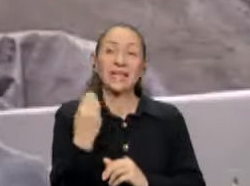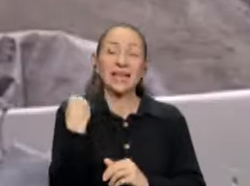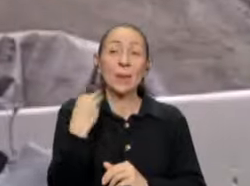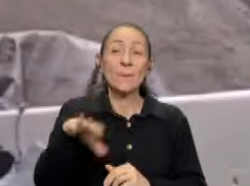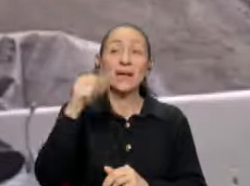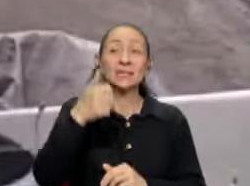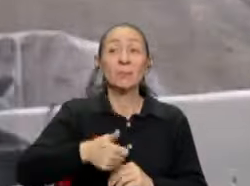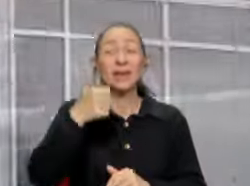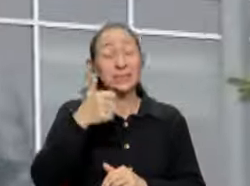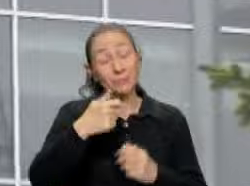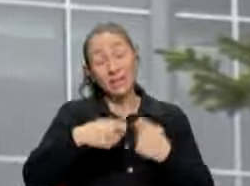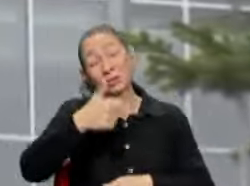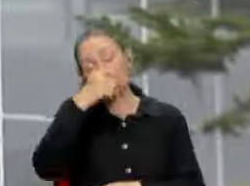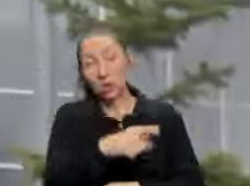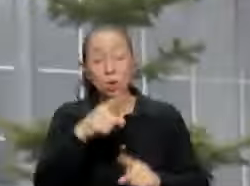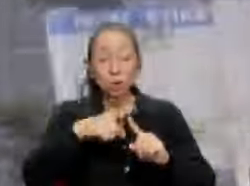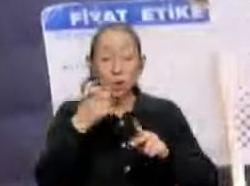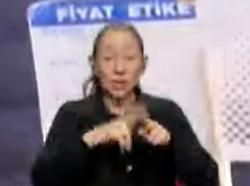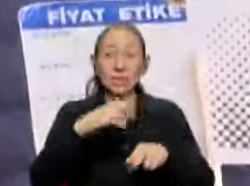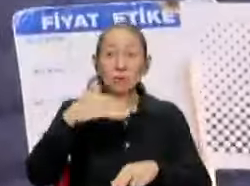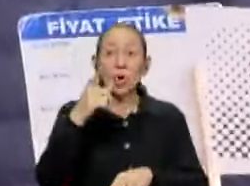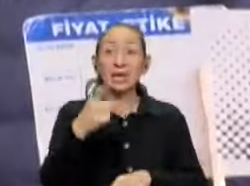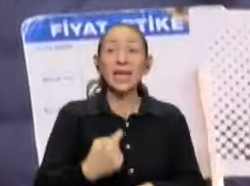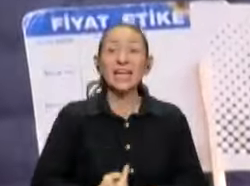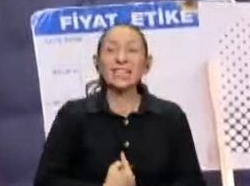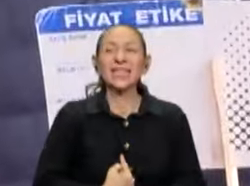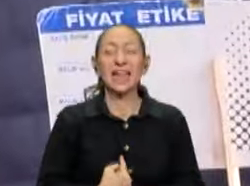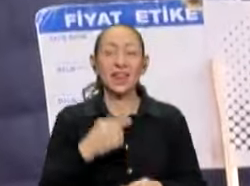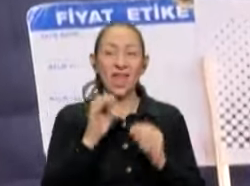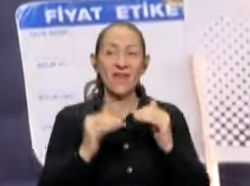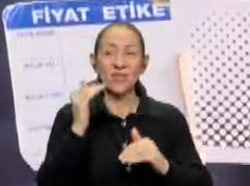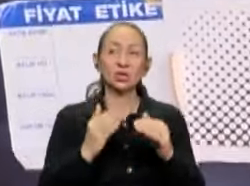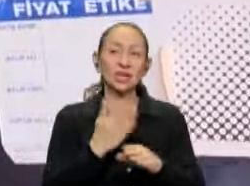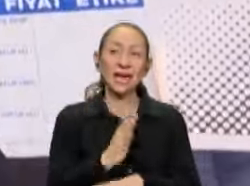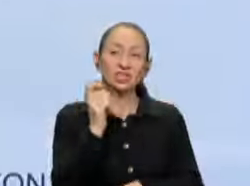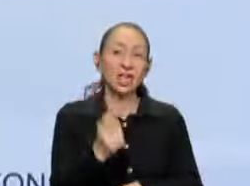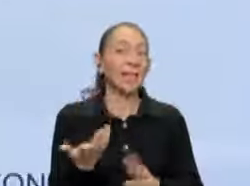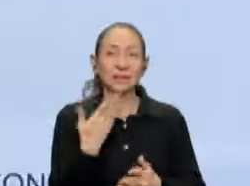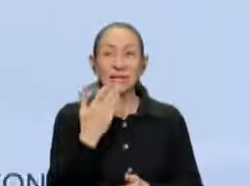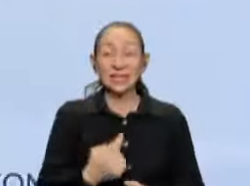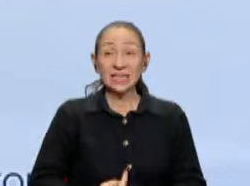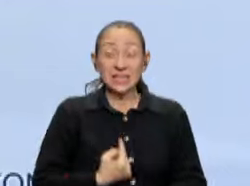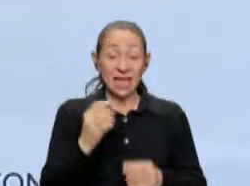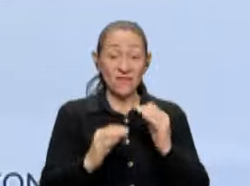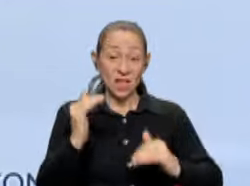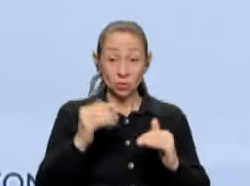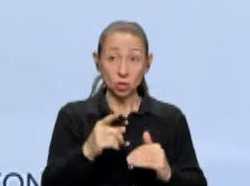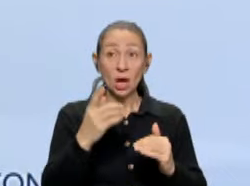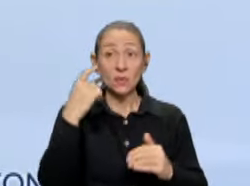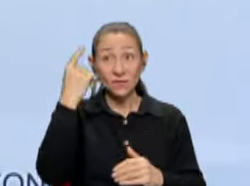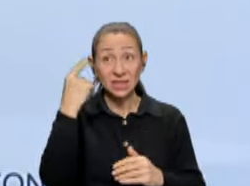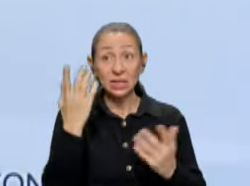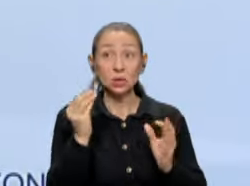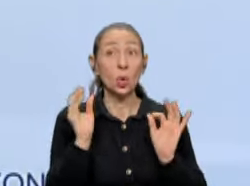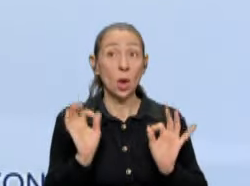Merkez Bankası başkanı tüik'ten sonra o da hissedilen enflasyon gerçeğine vurgu yaptı Hani hissedilen enflasyon algısı da